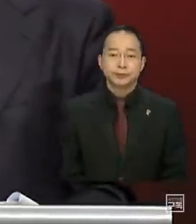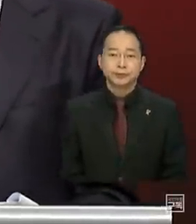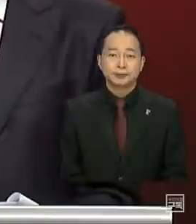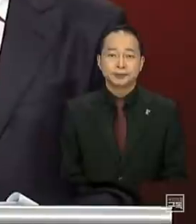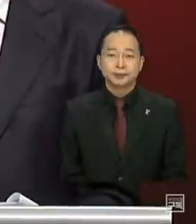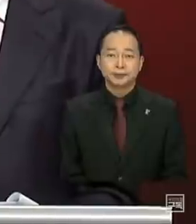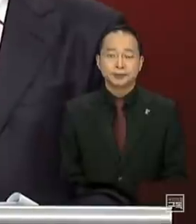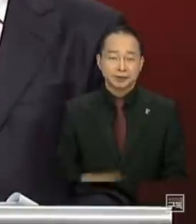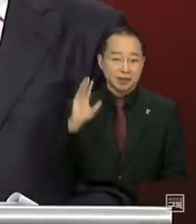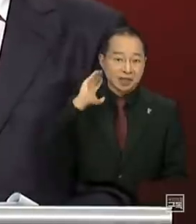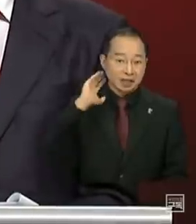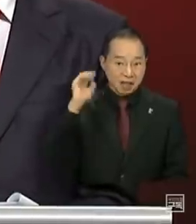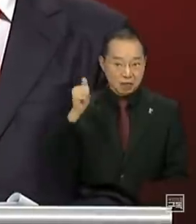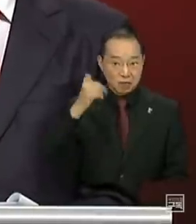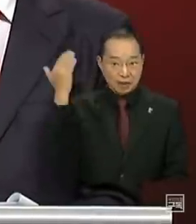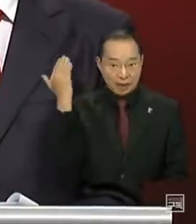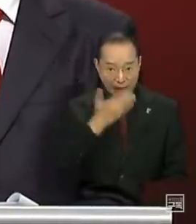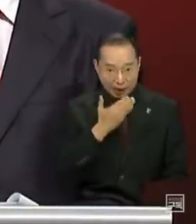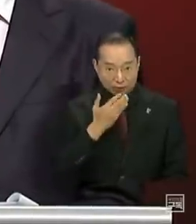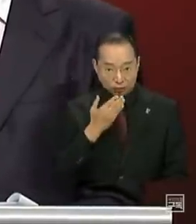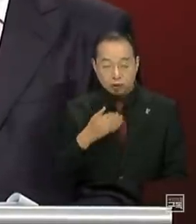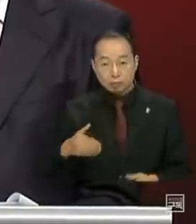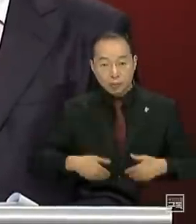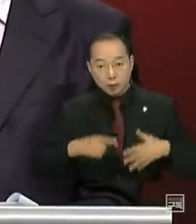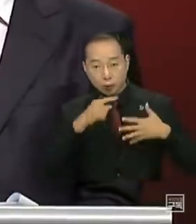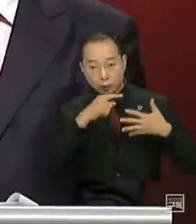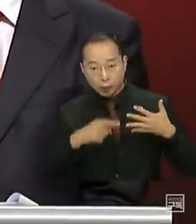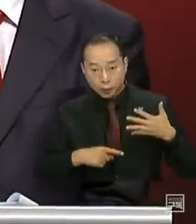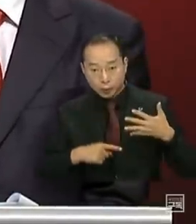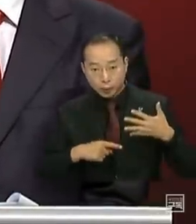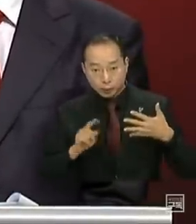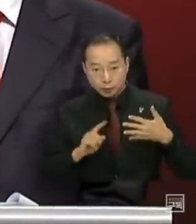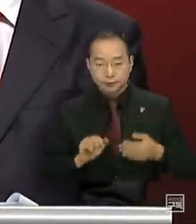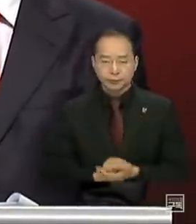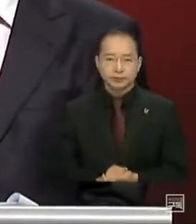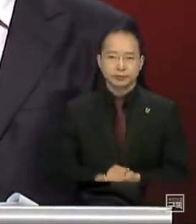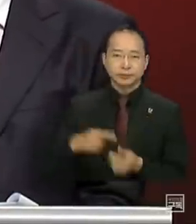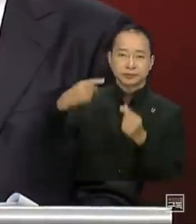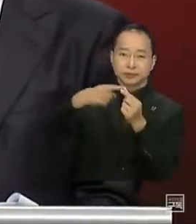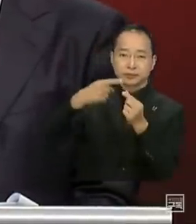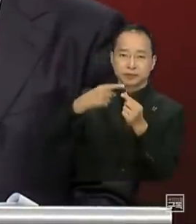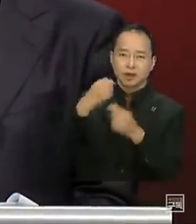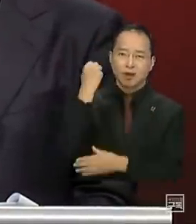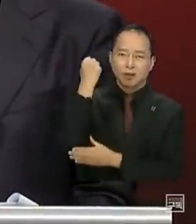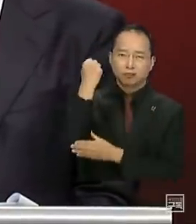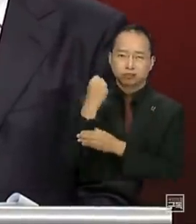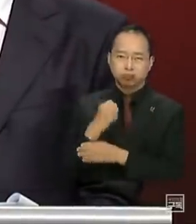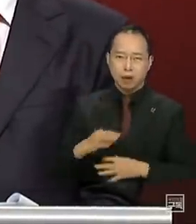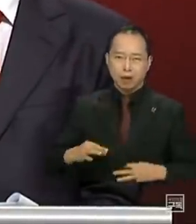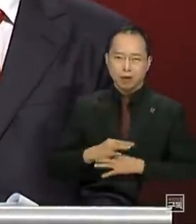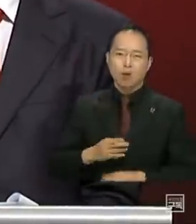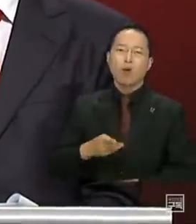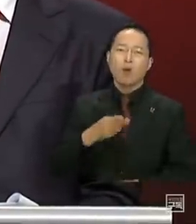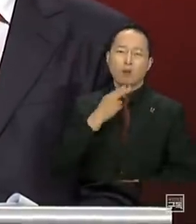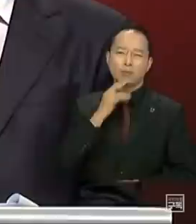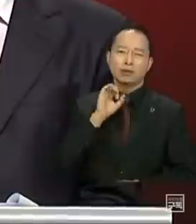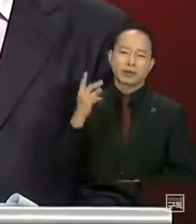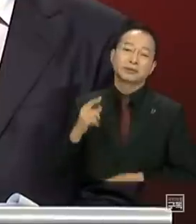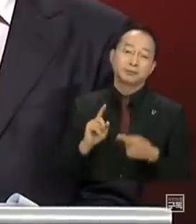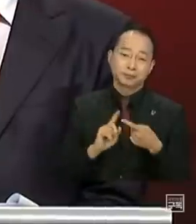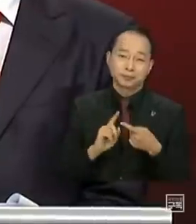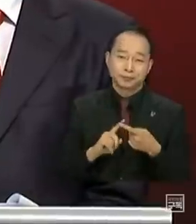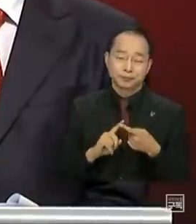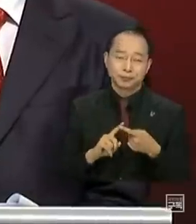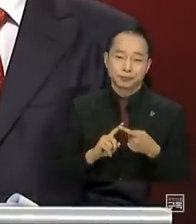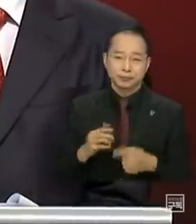제일 처음에 하는 것은 부패 스캔들이 없어야 되겠죠. 네. 예.